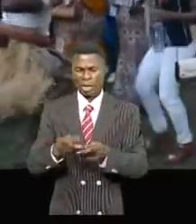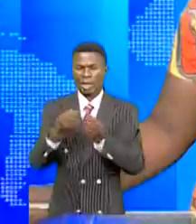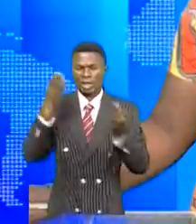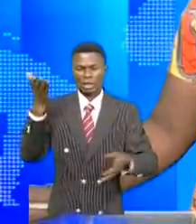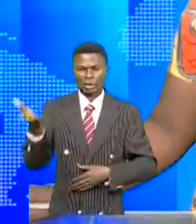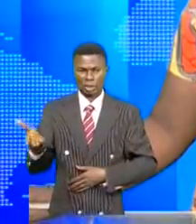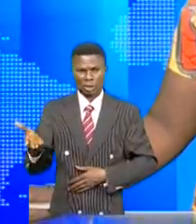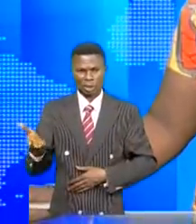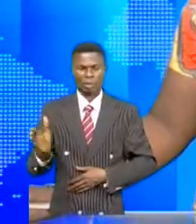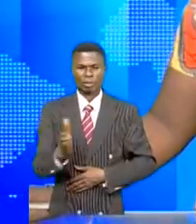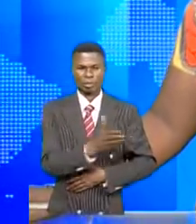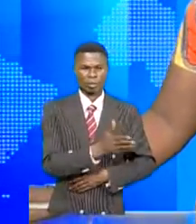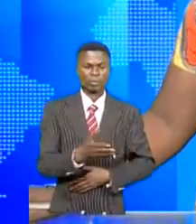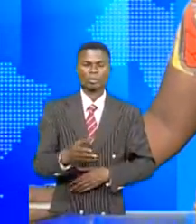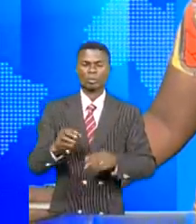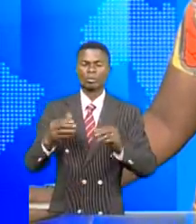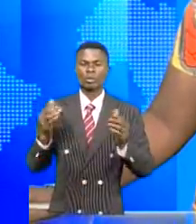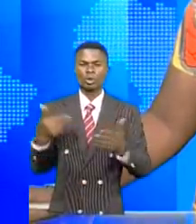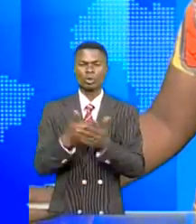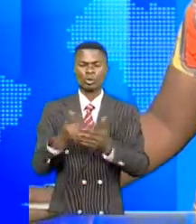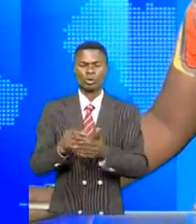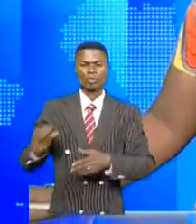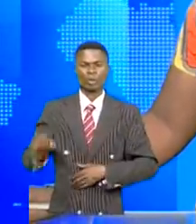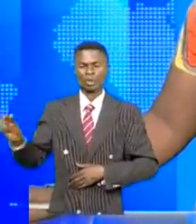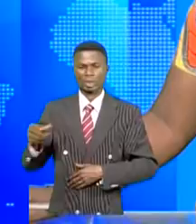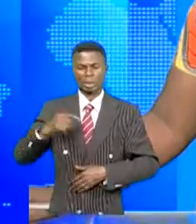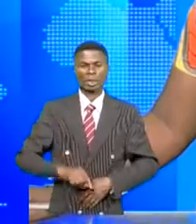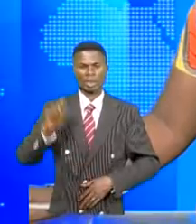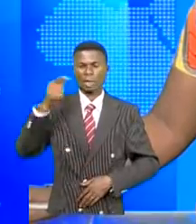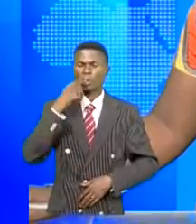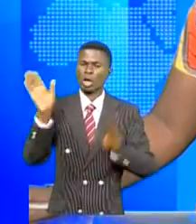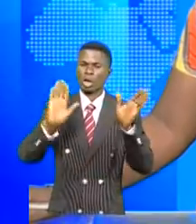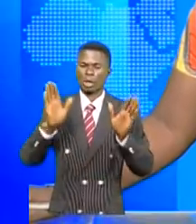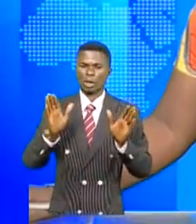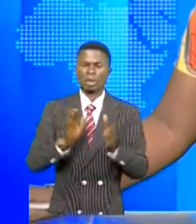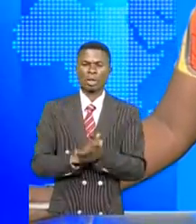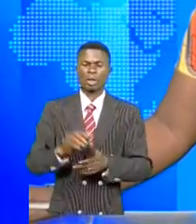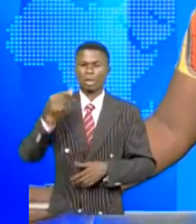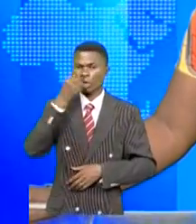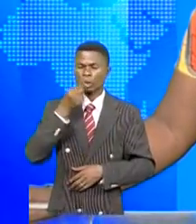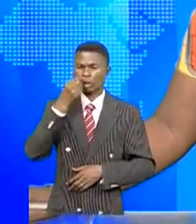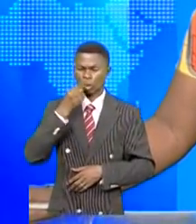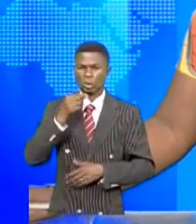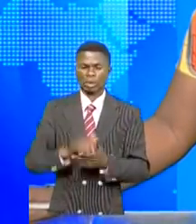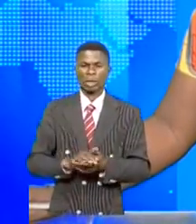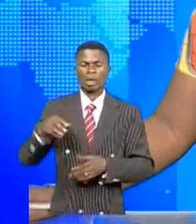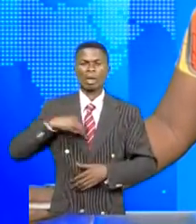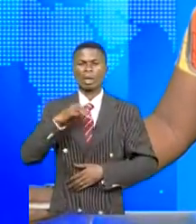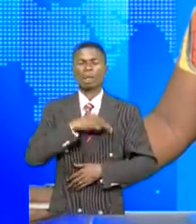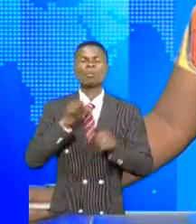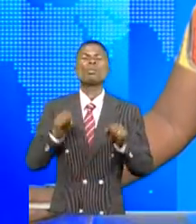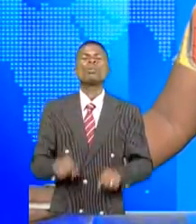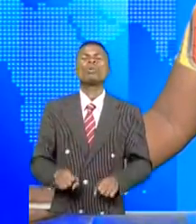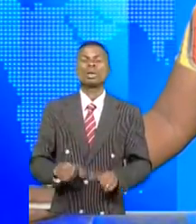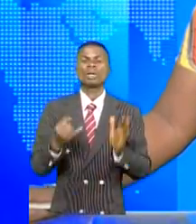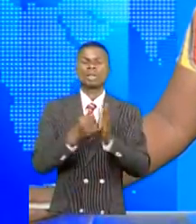potentialités. La nouvelle génération Tshisekedi a rendu un dernier hommage à José-Philippe Boufengué, l'un de ses membres décédé